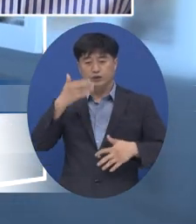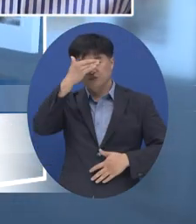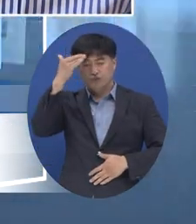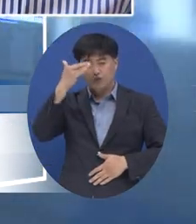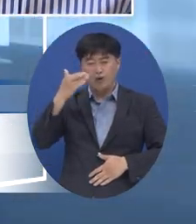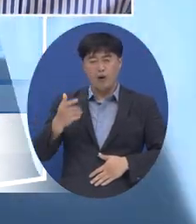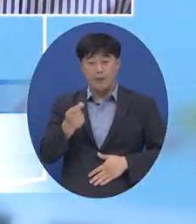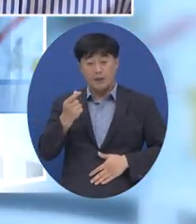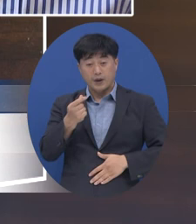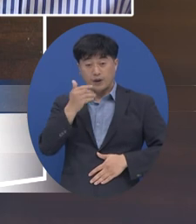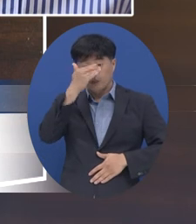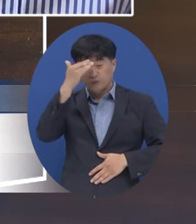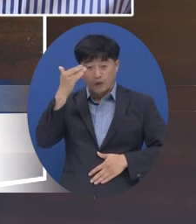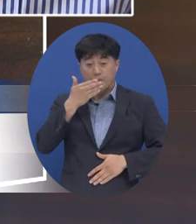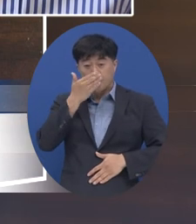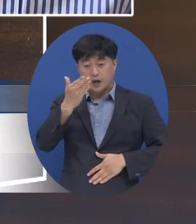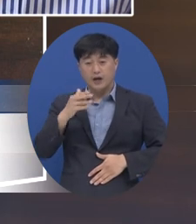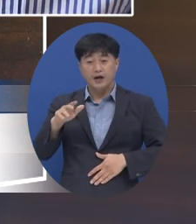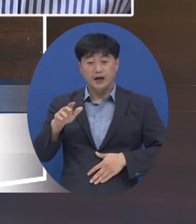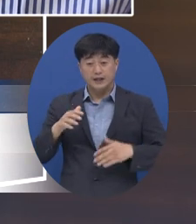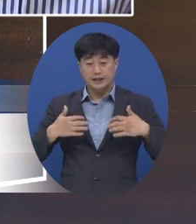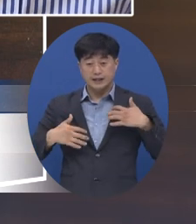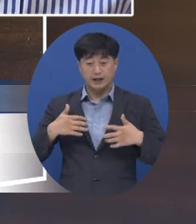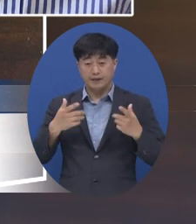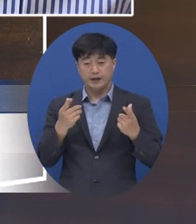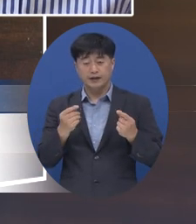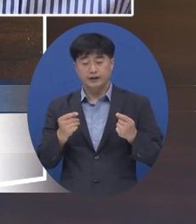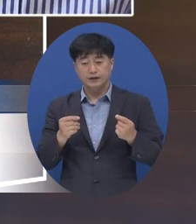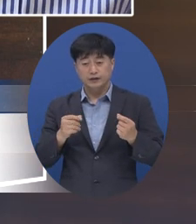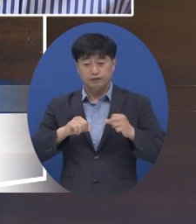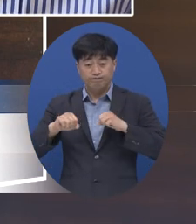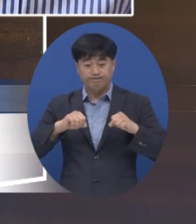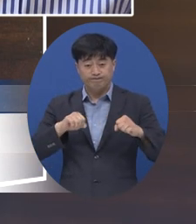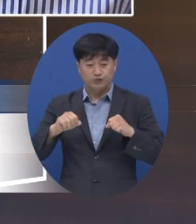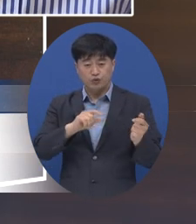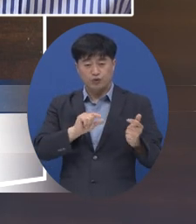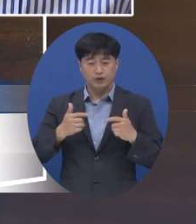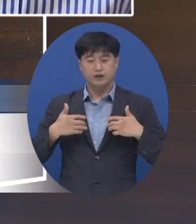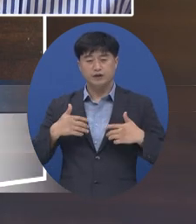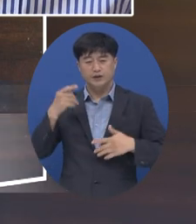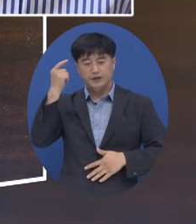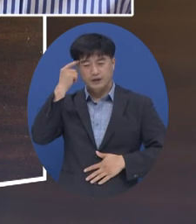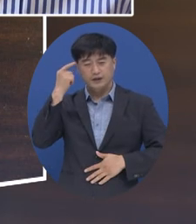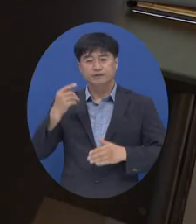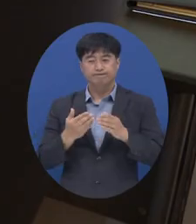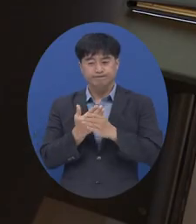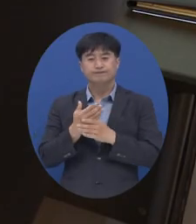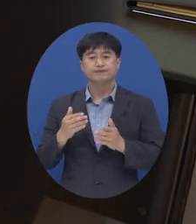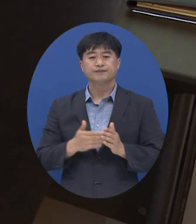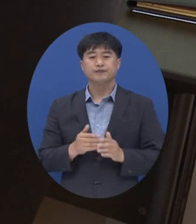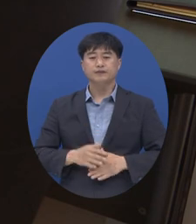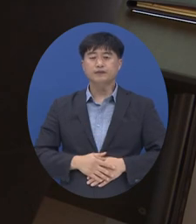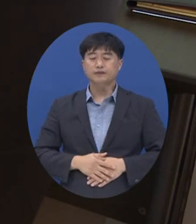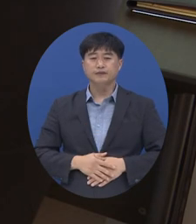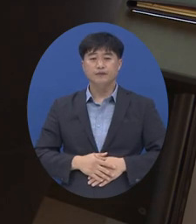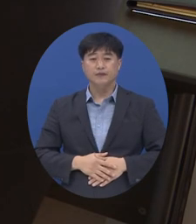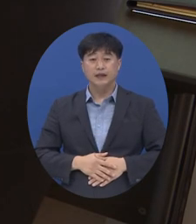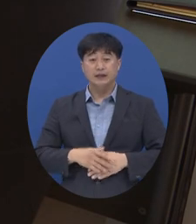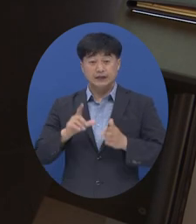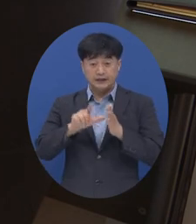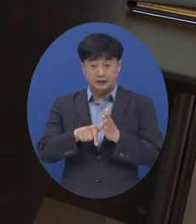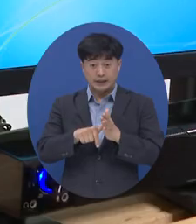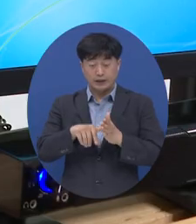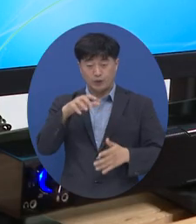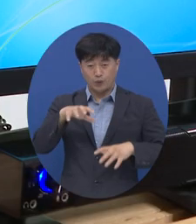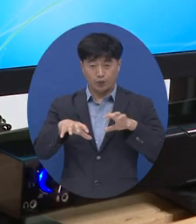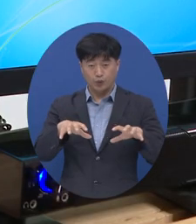볼거리가 바로바로 볼 수도 있고 이 게임 마지 움직이는 것도 재미 있다라는 생각이 들었습니다 그야말로 시간과